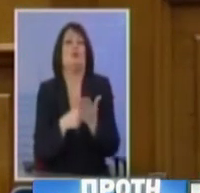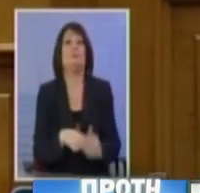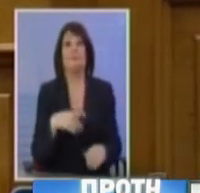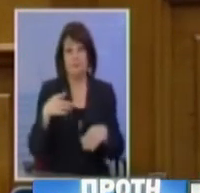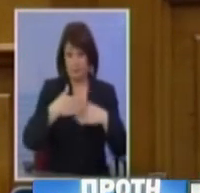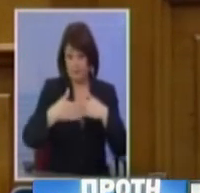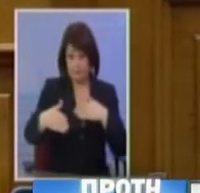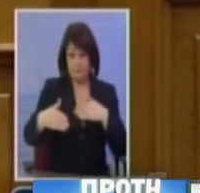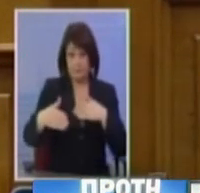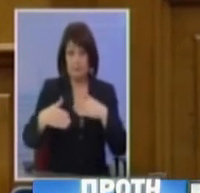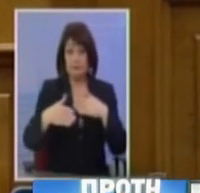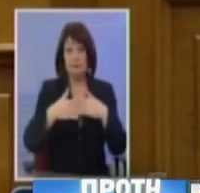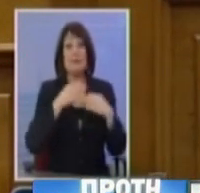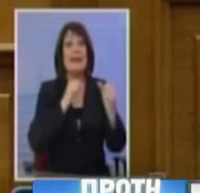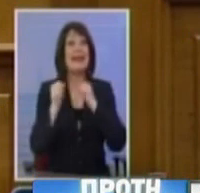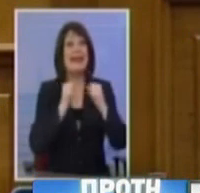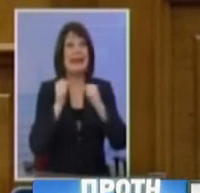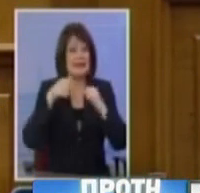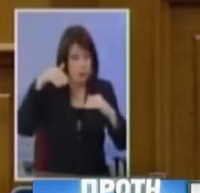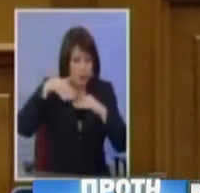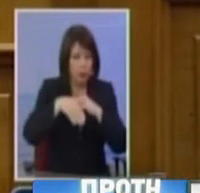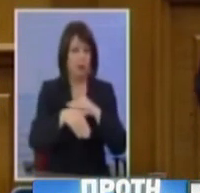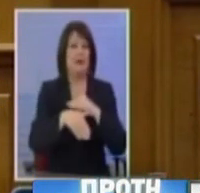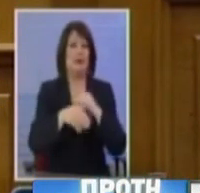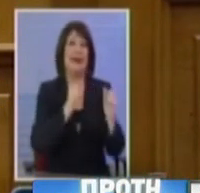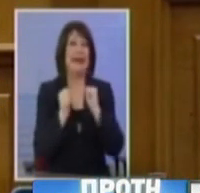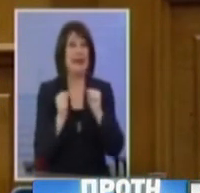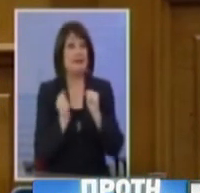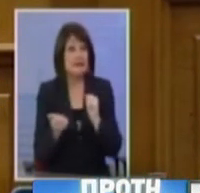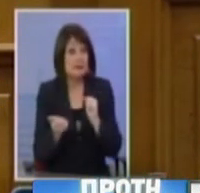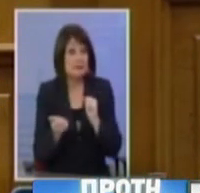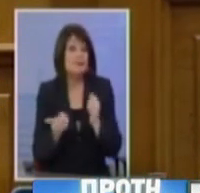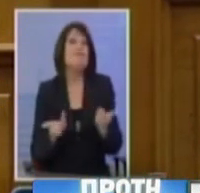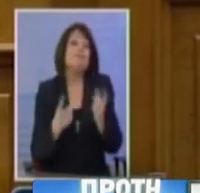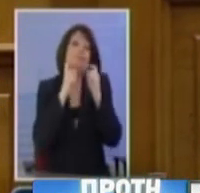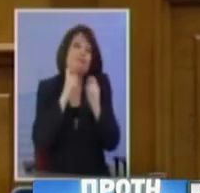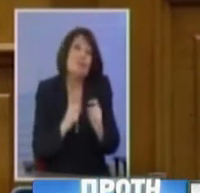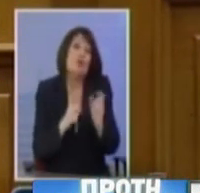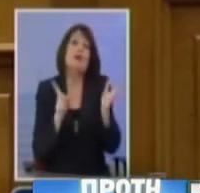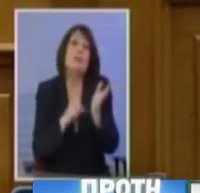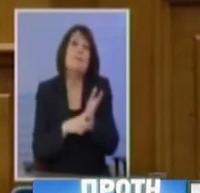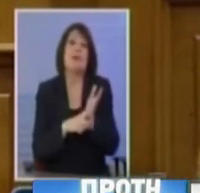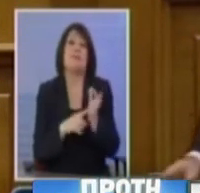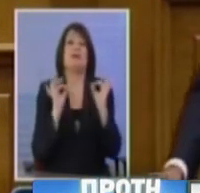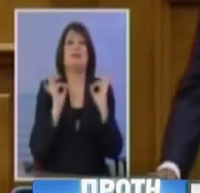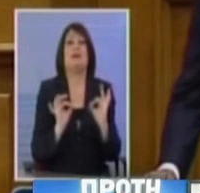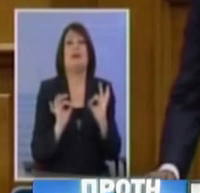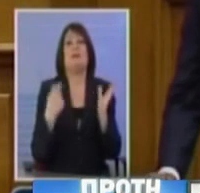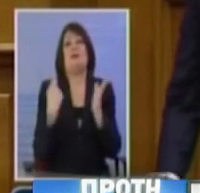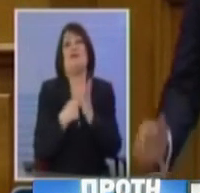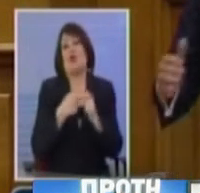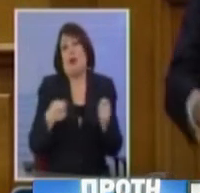παρόν διαρχόμαστε μια περίοδο μεγάλης κρίσης και στο πλαίσιο αυτής της μεγάλης κρίσης είμαστε αναγκασμένοι να λαμβάνονται συγκεκριμένα φορολογικά